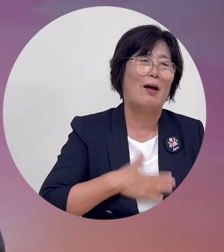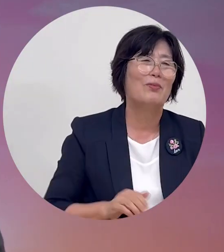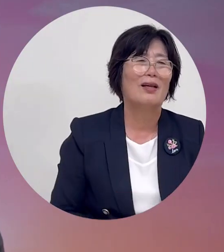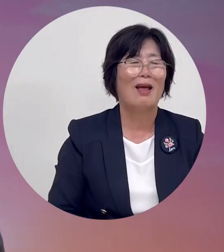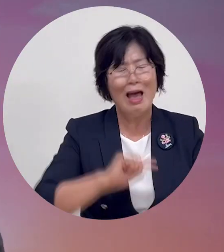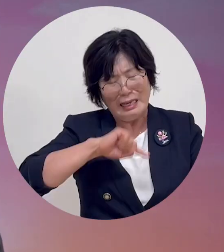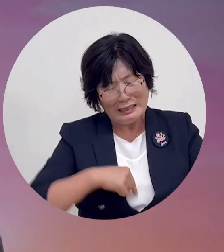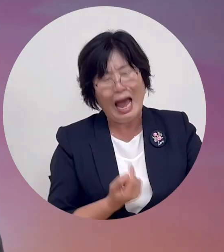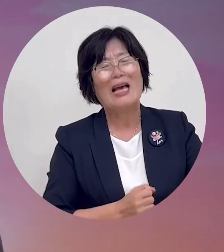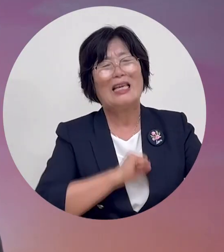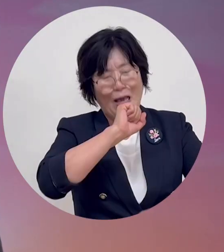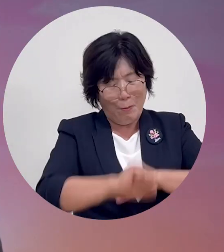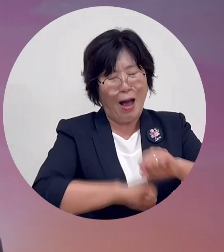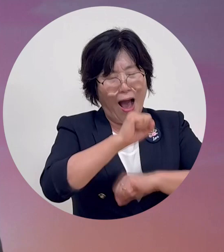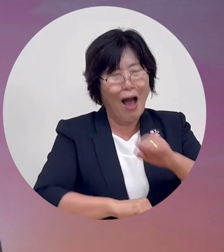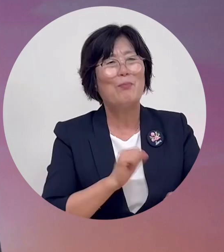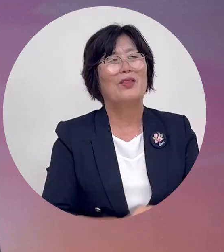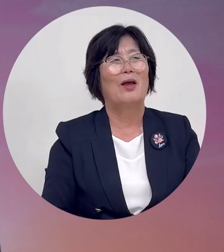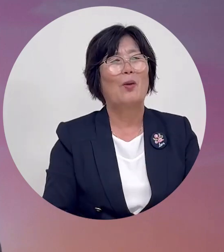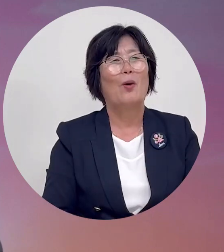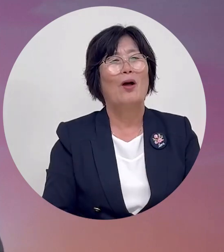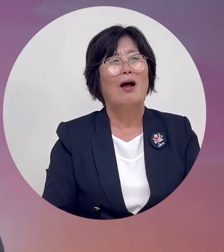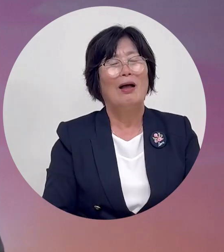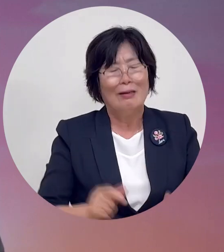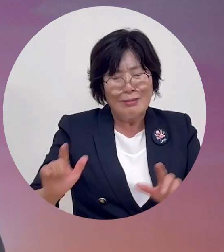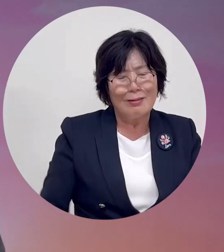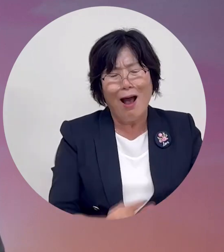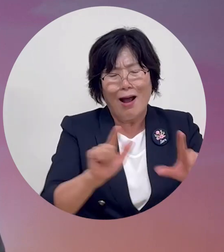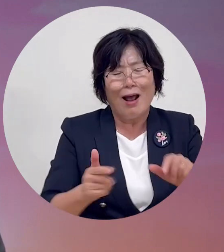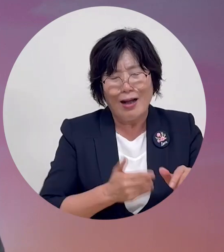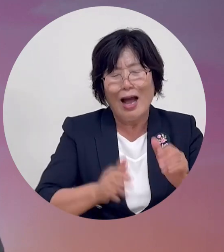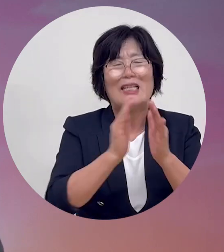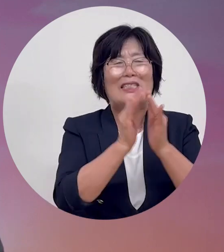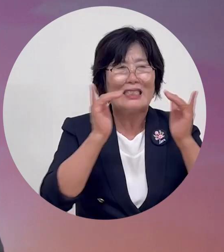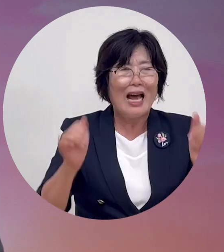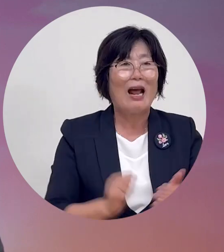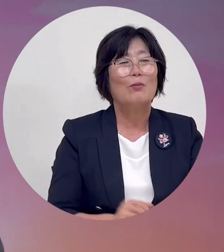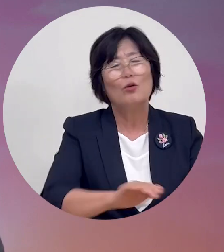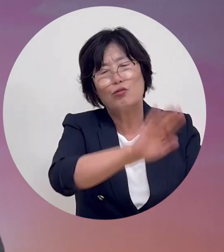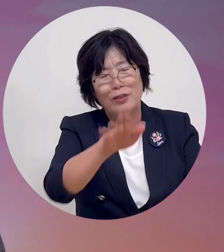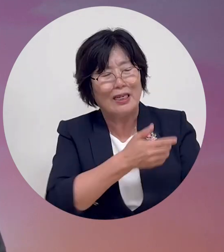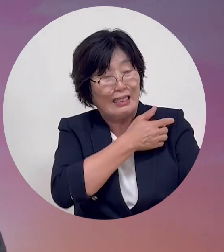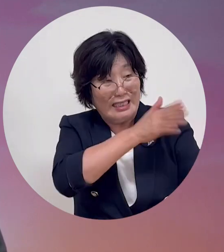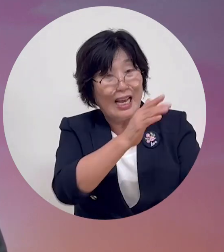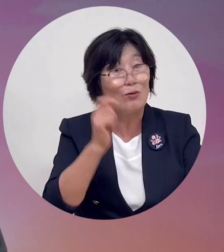말씀은 내던져버리고 자기 멋대로 살아가는 사람을 우리가 놔두겠냐고요.